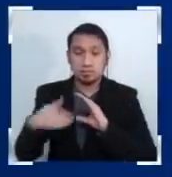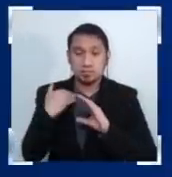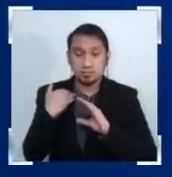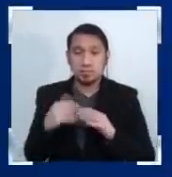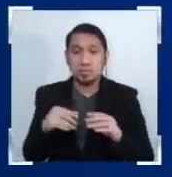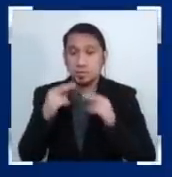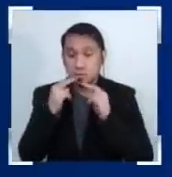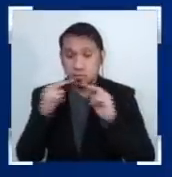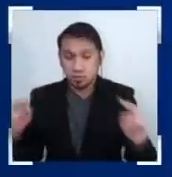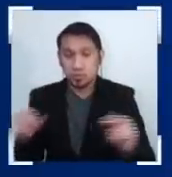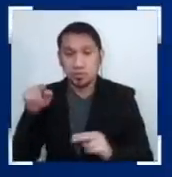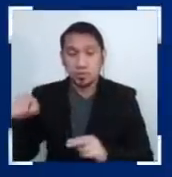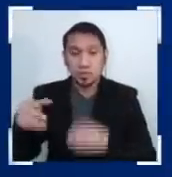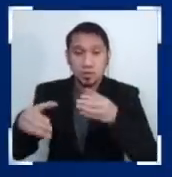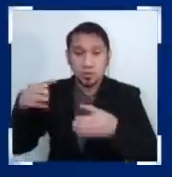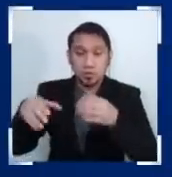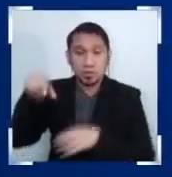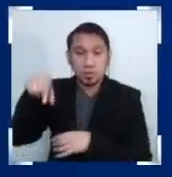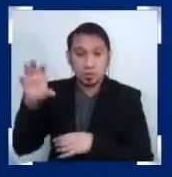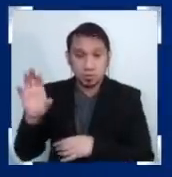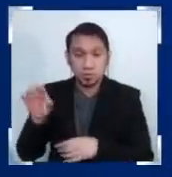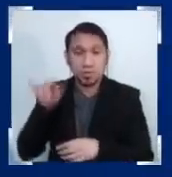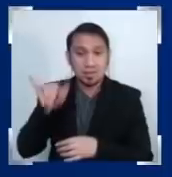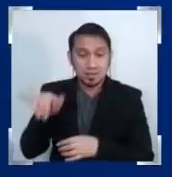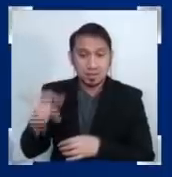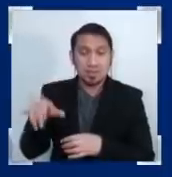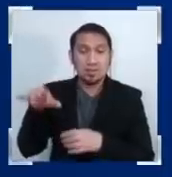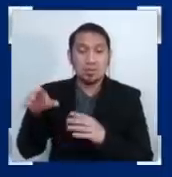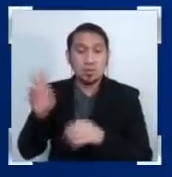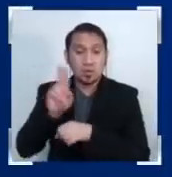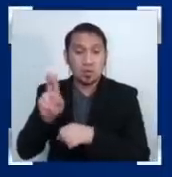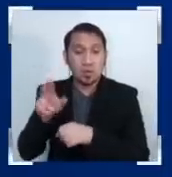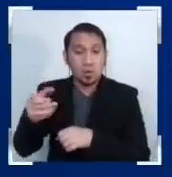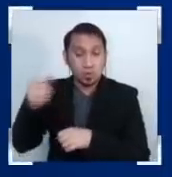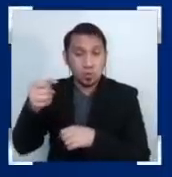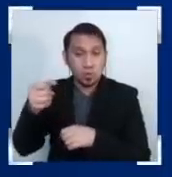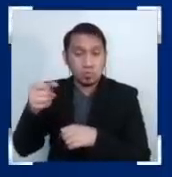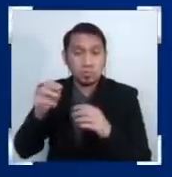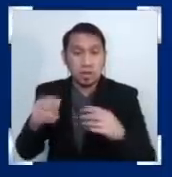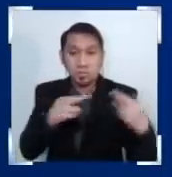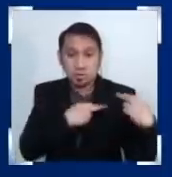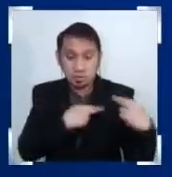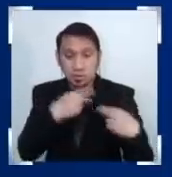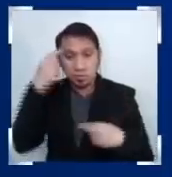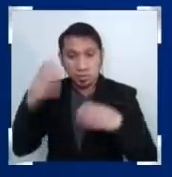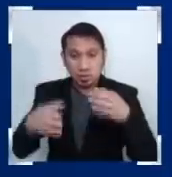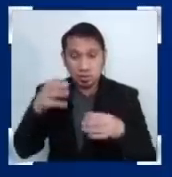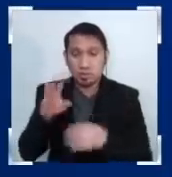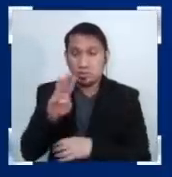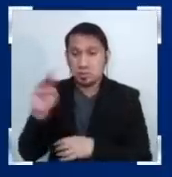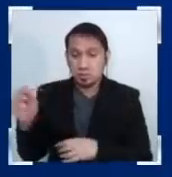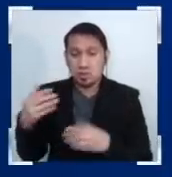QCRTC Branch 105, ang branch na humawak sa tax case ni Marcos, sinabi ng korte na inutusan si Marcos na magsumite ng